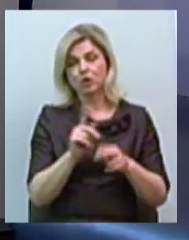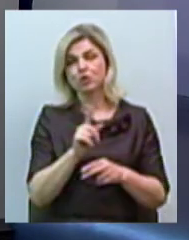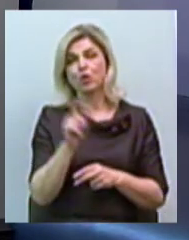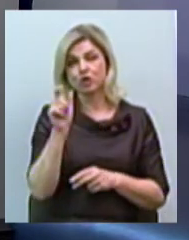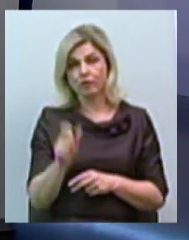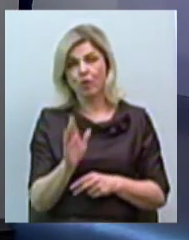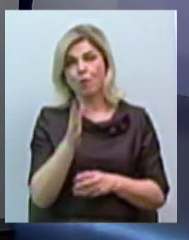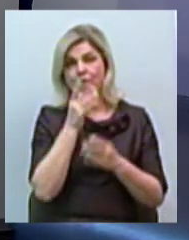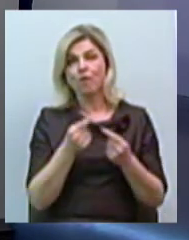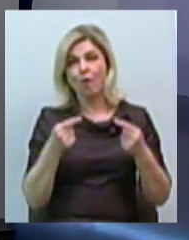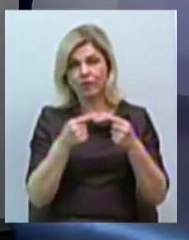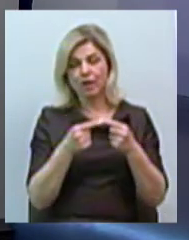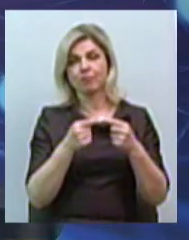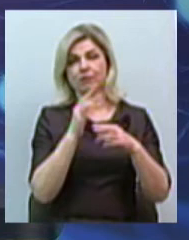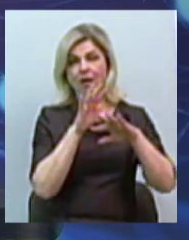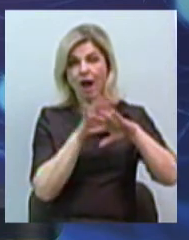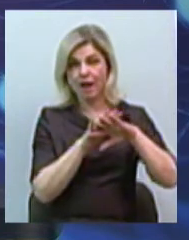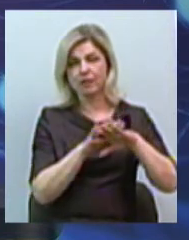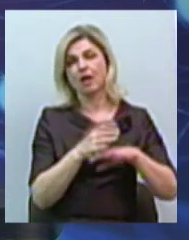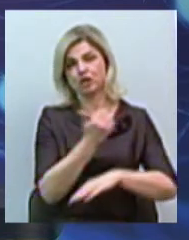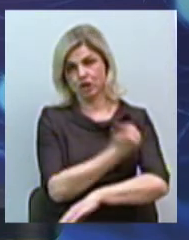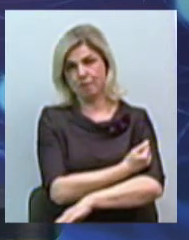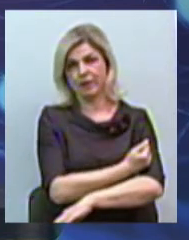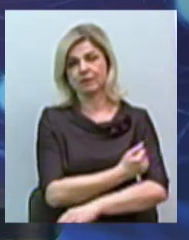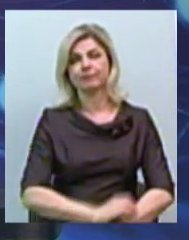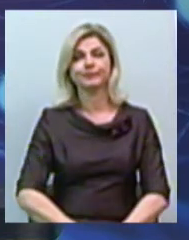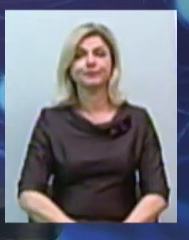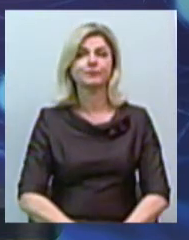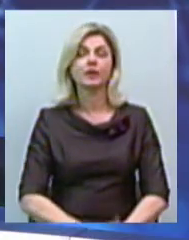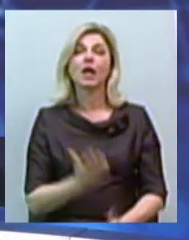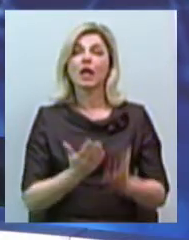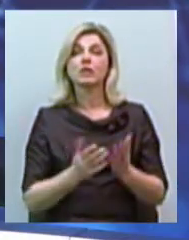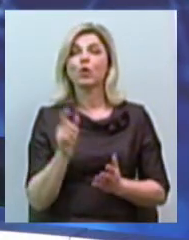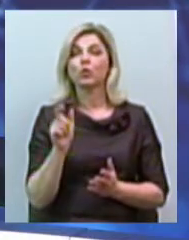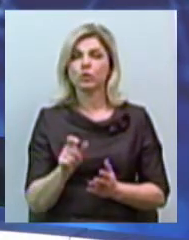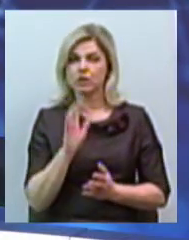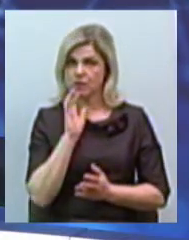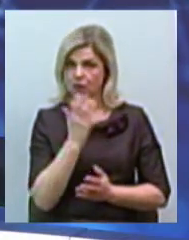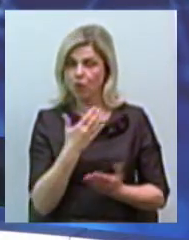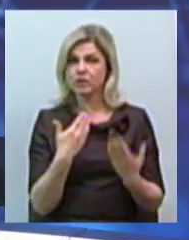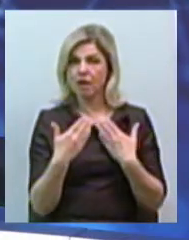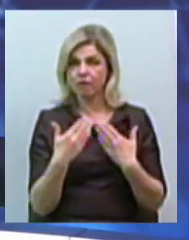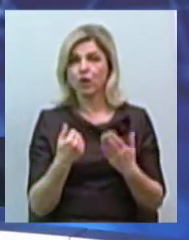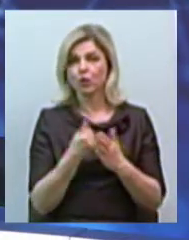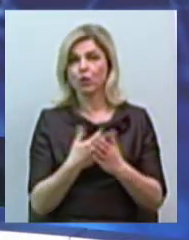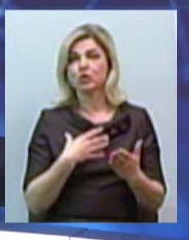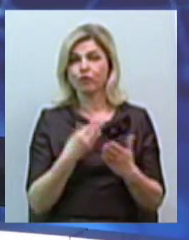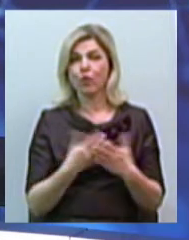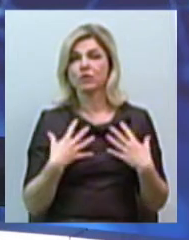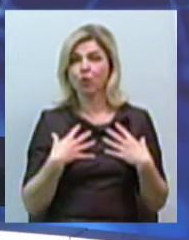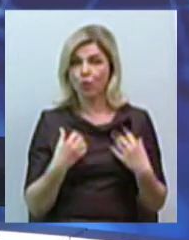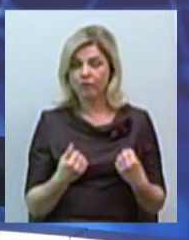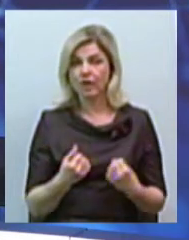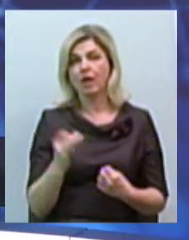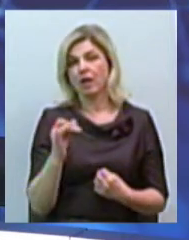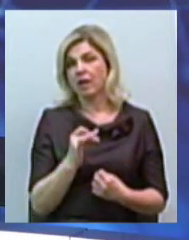вчасно, згідно календаря, щеплена. Тобто, якщо людина серйозно ставиться до свого здоров'я, то вона